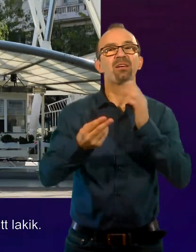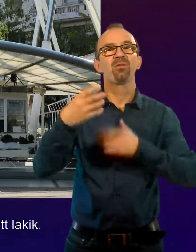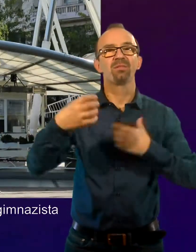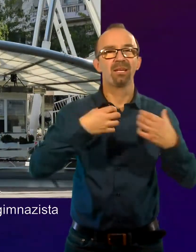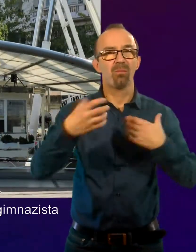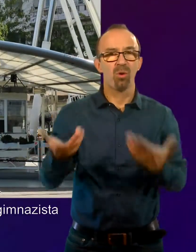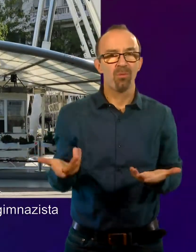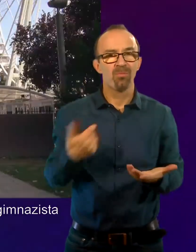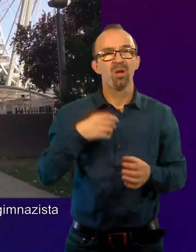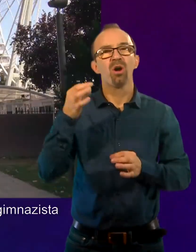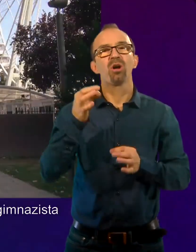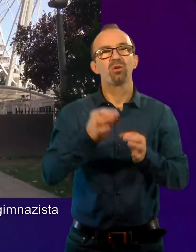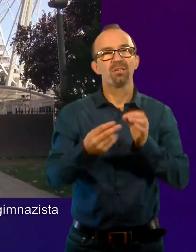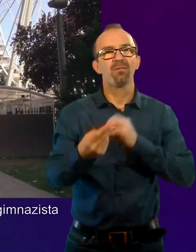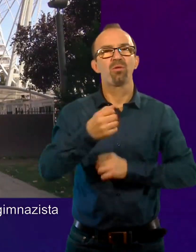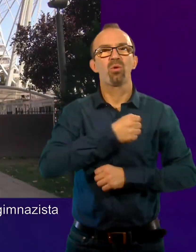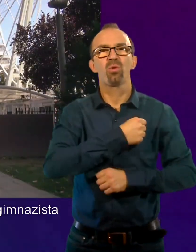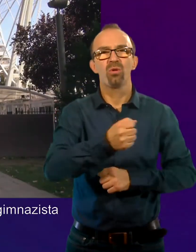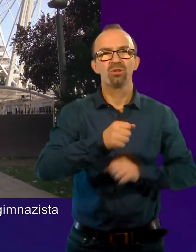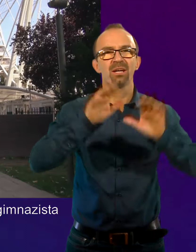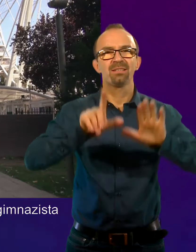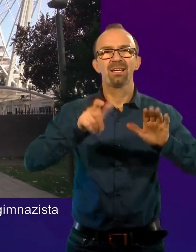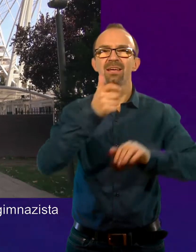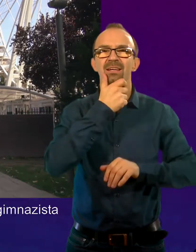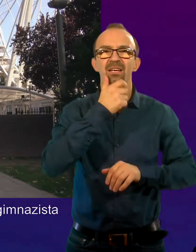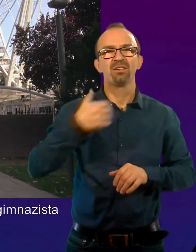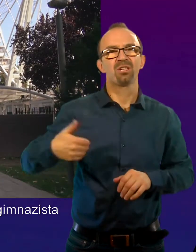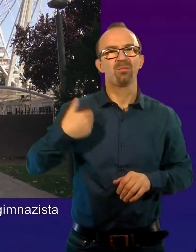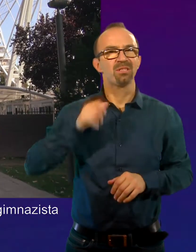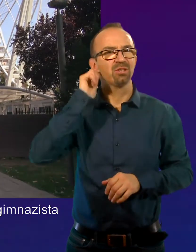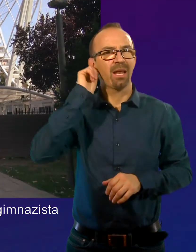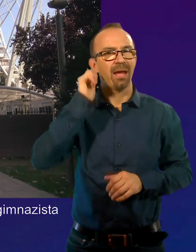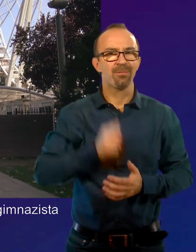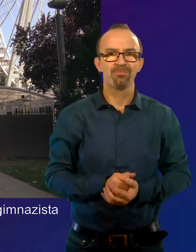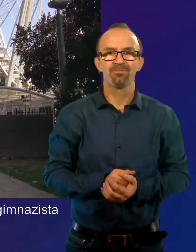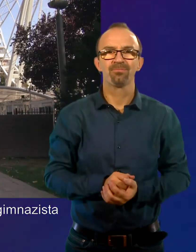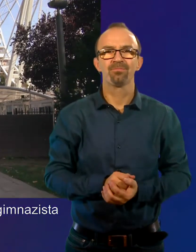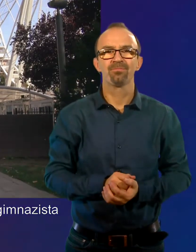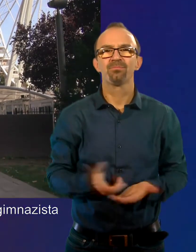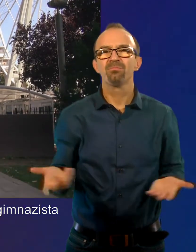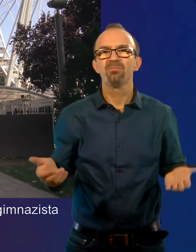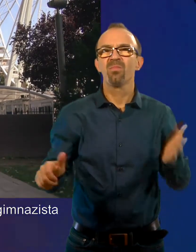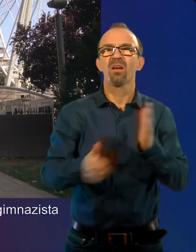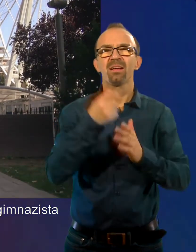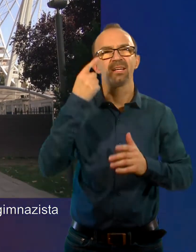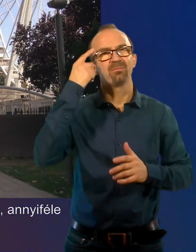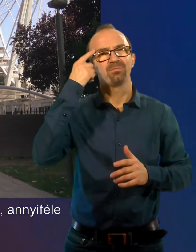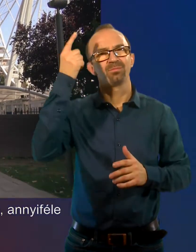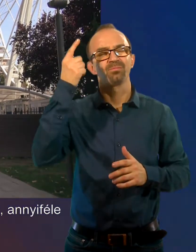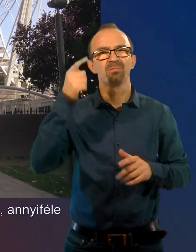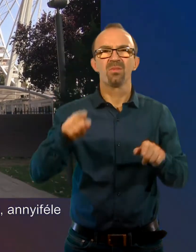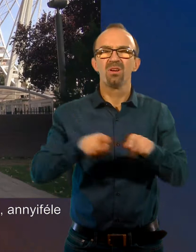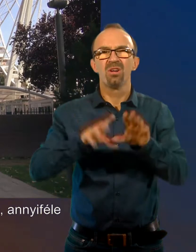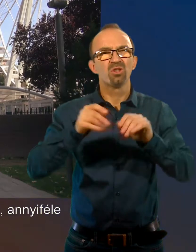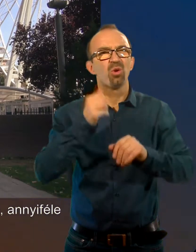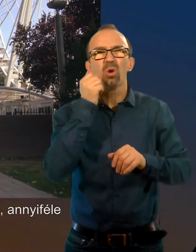lakik, az én történetem főhőse egy 17 év körüli gimnazista lány, aki egyszer csak rájön, hogy